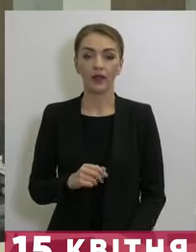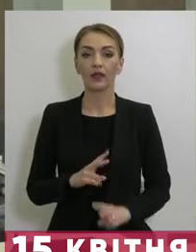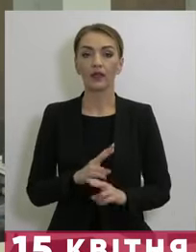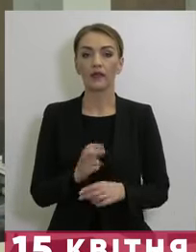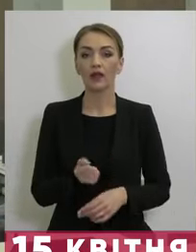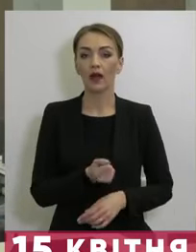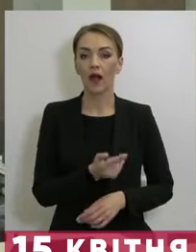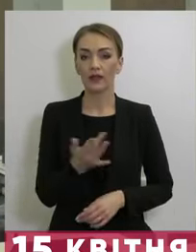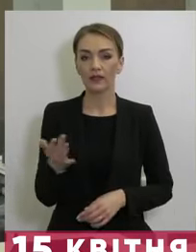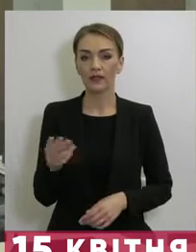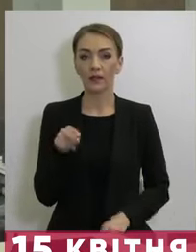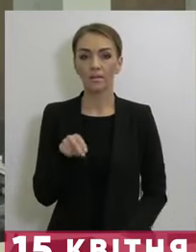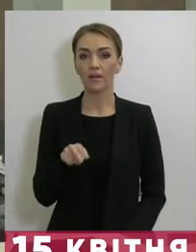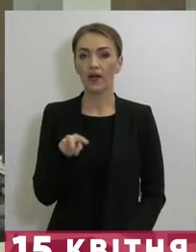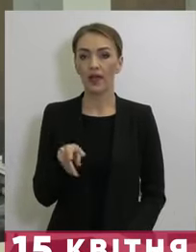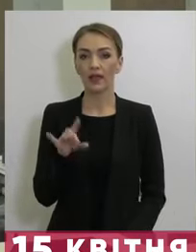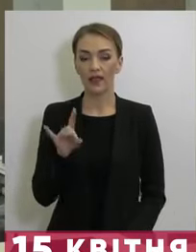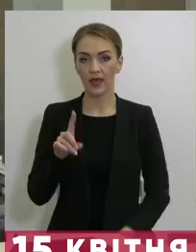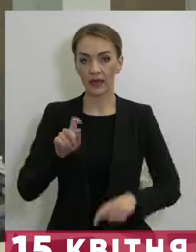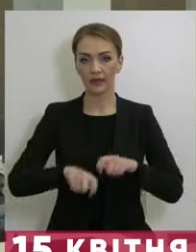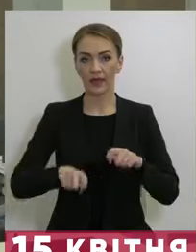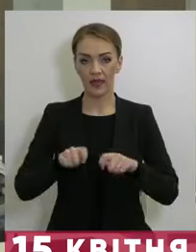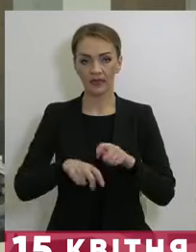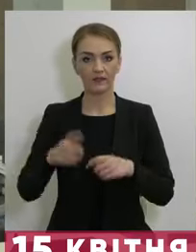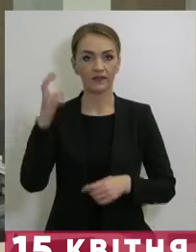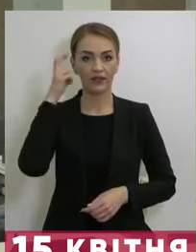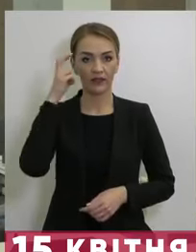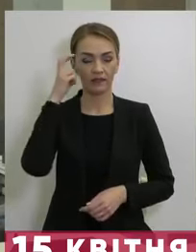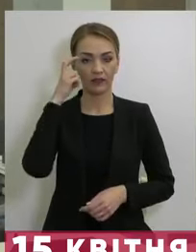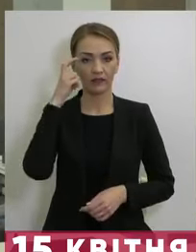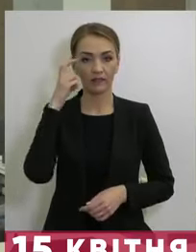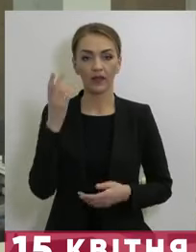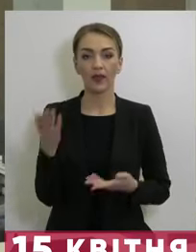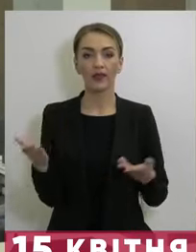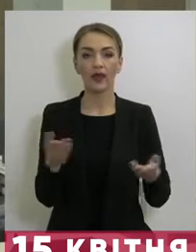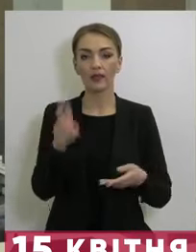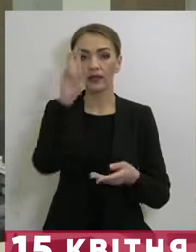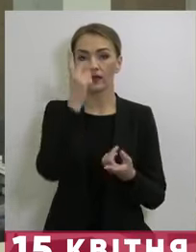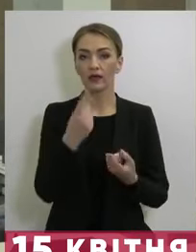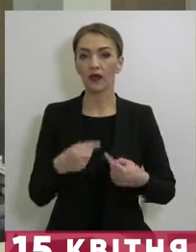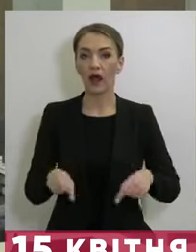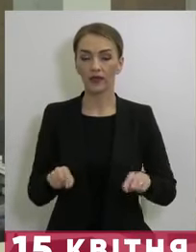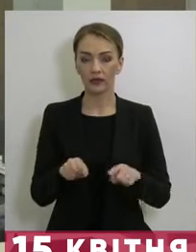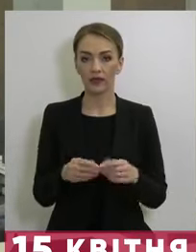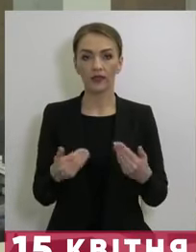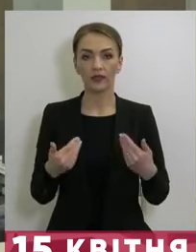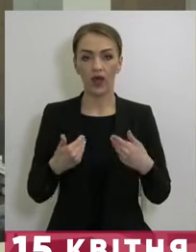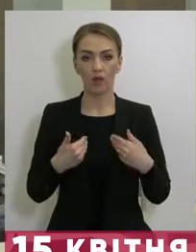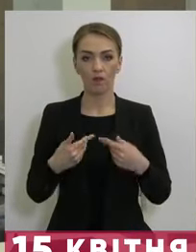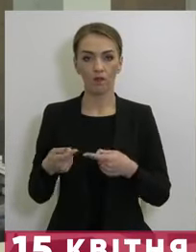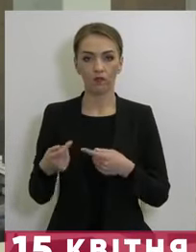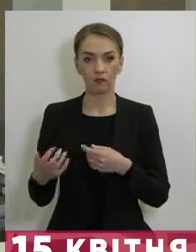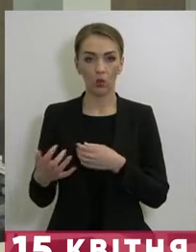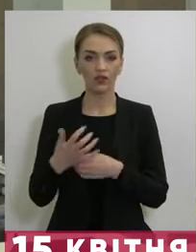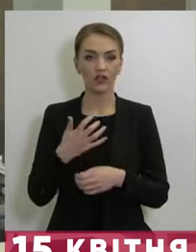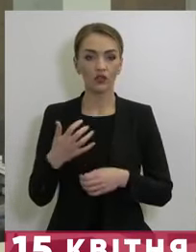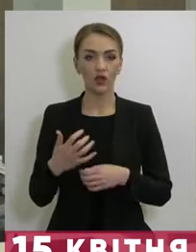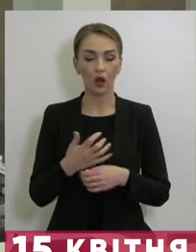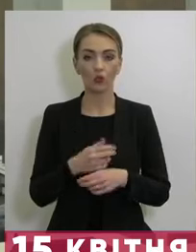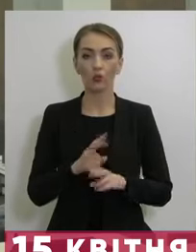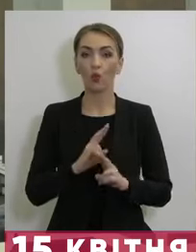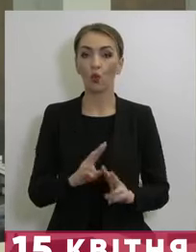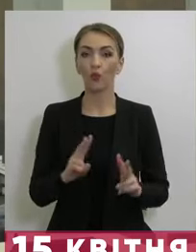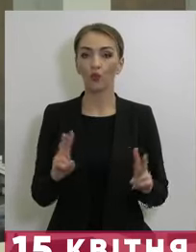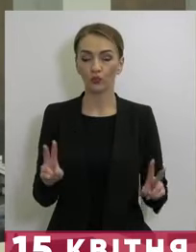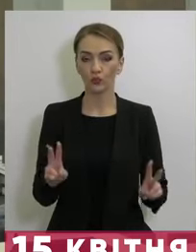Яка кількість ПЛР-тестів у Києві? Які країни нам їх постачають?